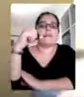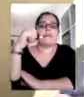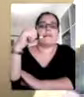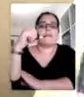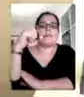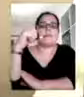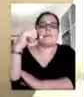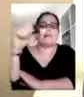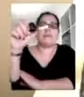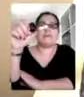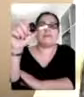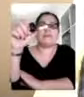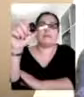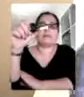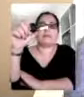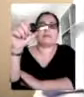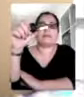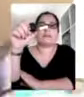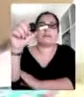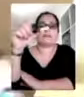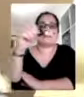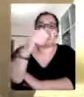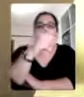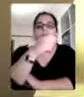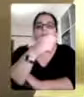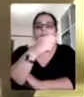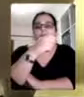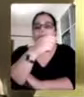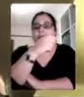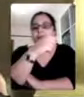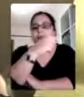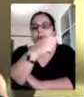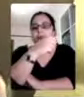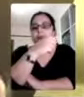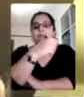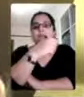olarak mukayese edebilmeniz için size şöyle göstereyim yan yana.